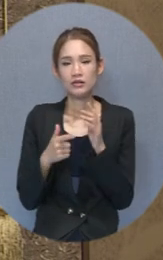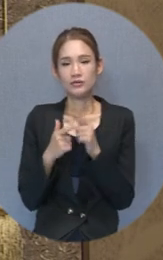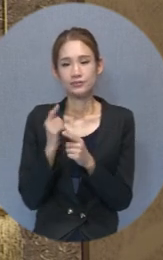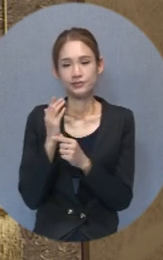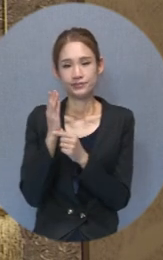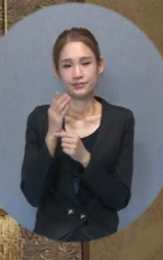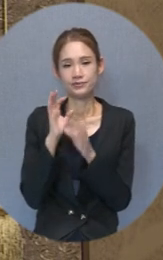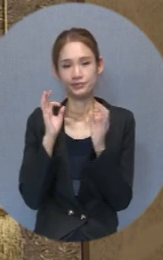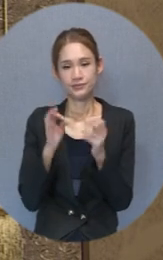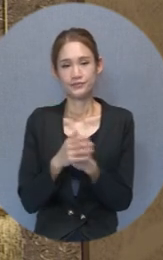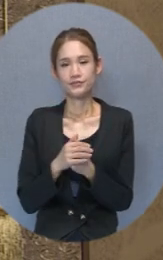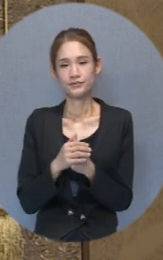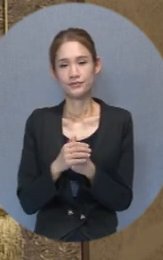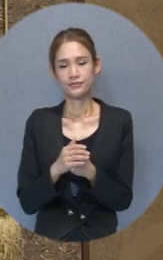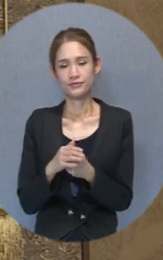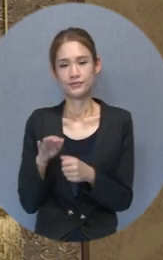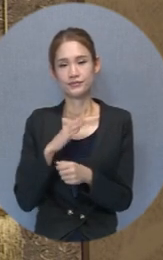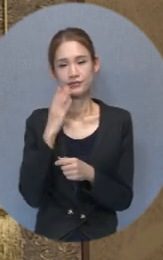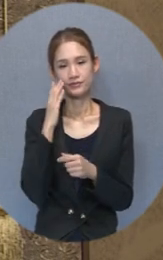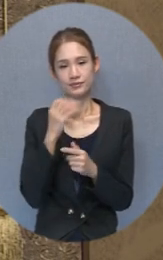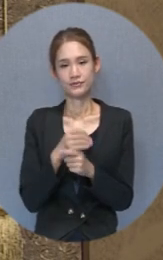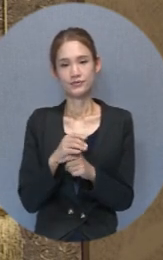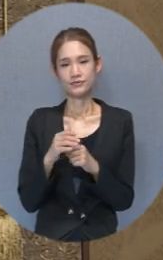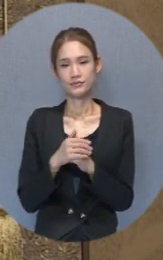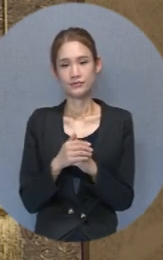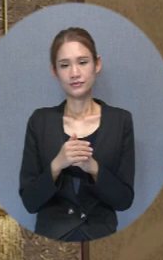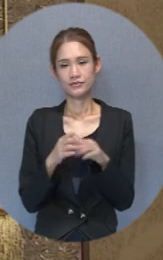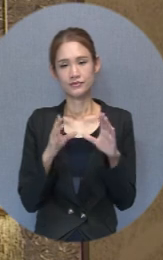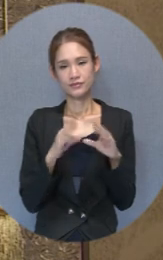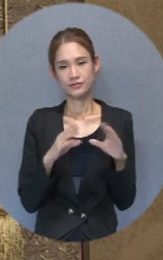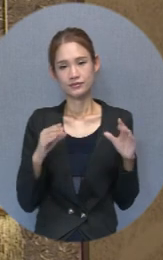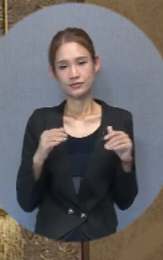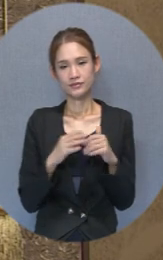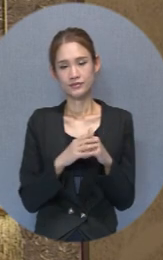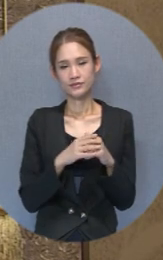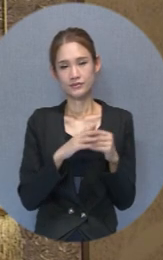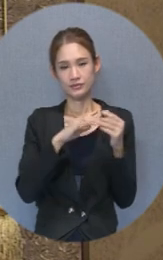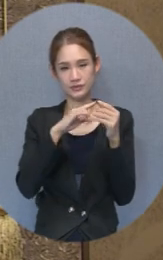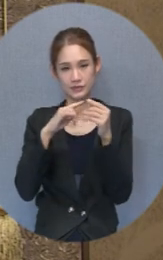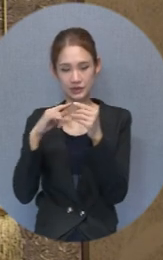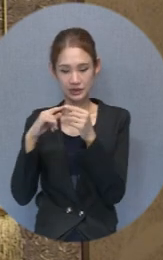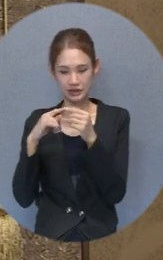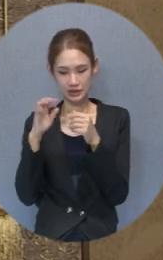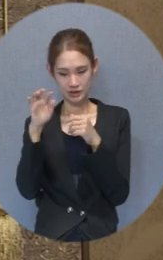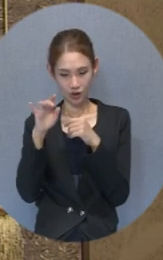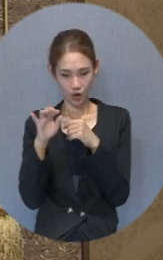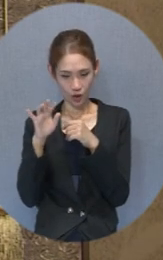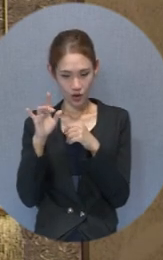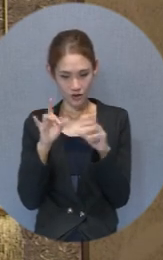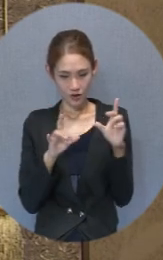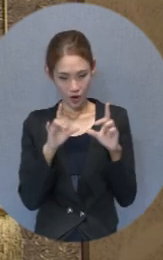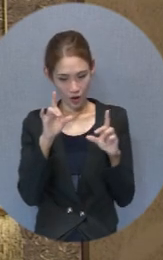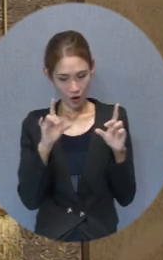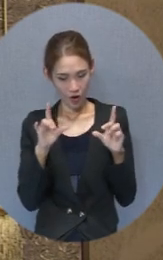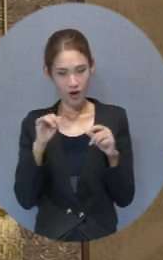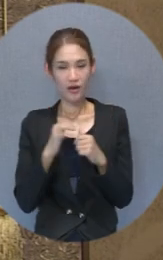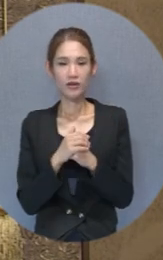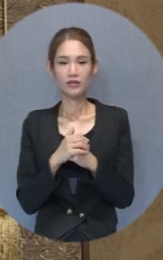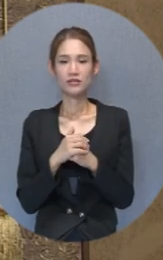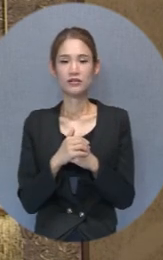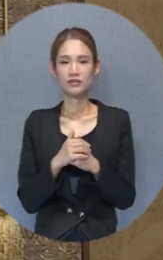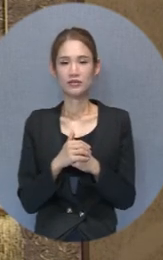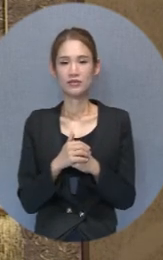예. 은행잎이 저희가 있거든요. 네. 이거를 이제 만져보면서 글자랑 아. 점자랑 형태랑